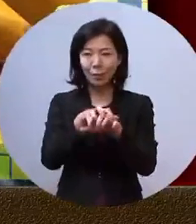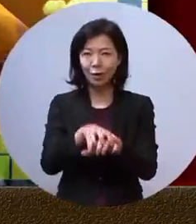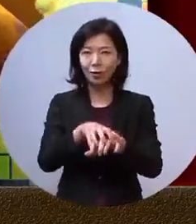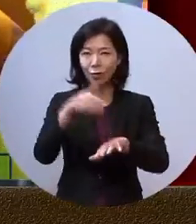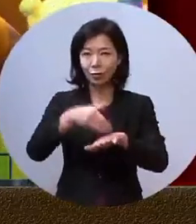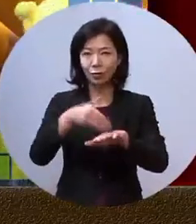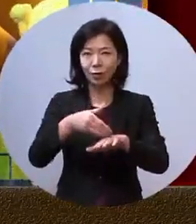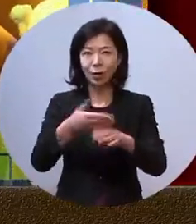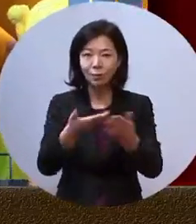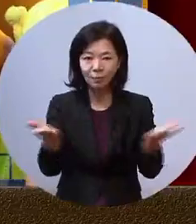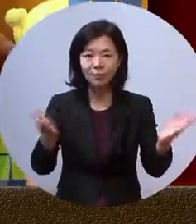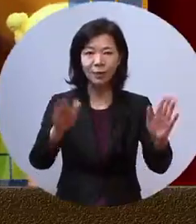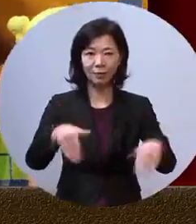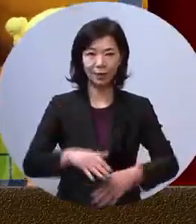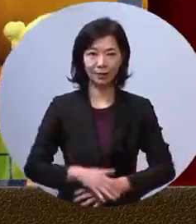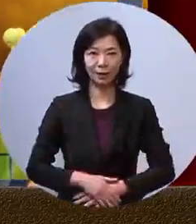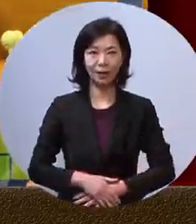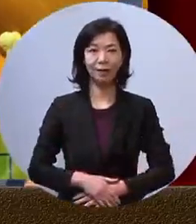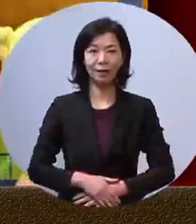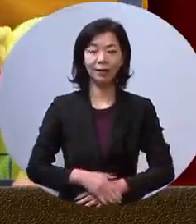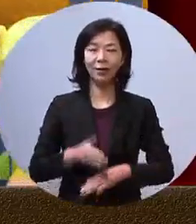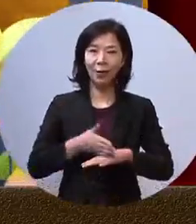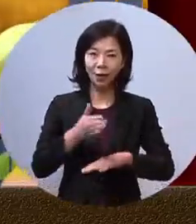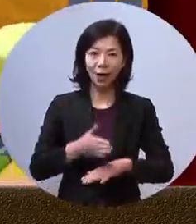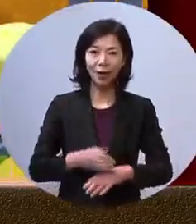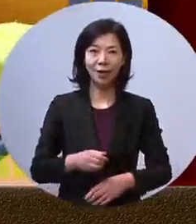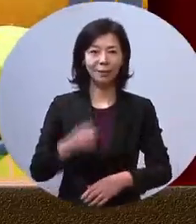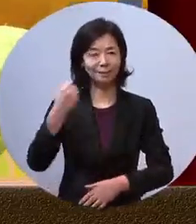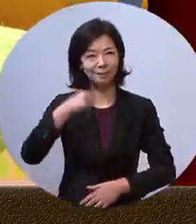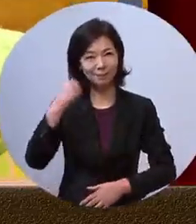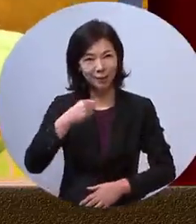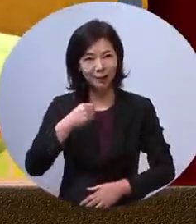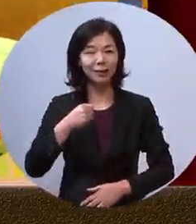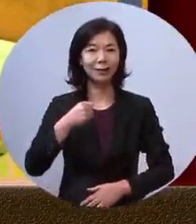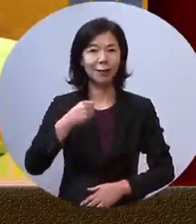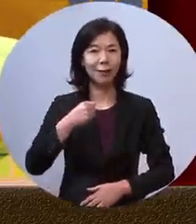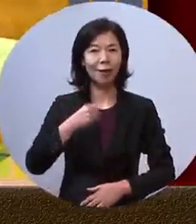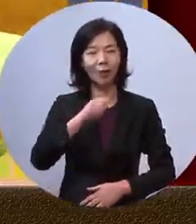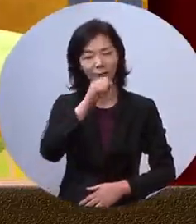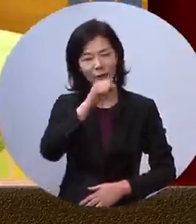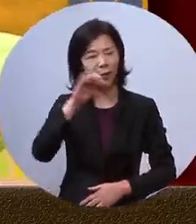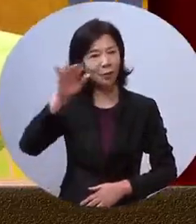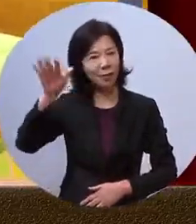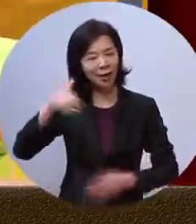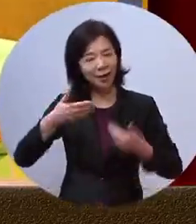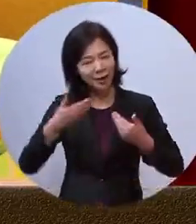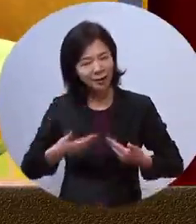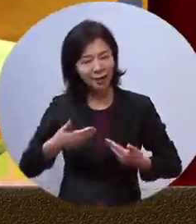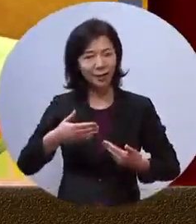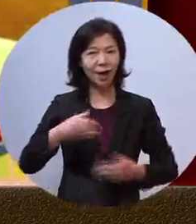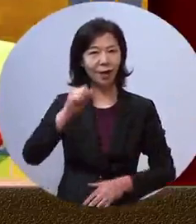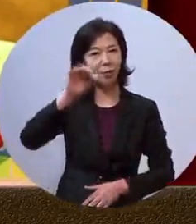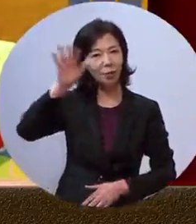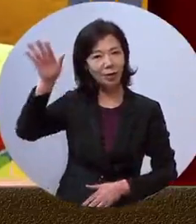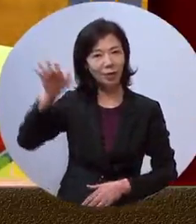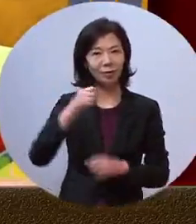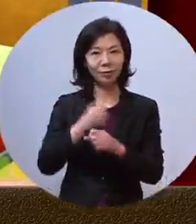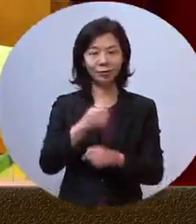これらの行事によってこの夏も大勢の海水浴客が安全に夏の思い出を作ることができました